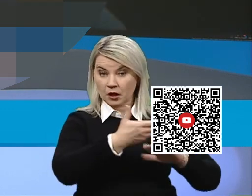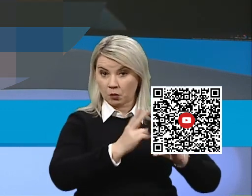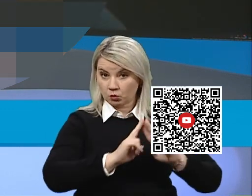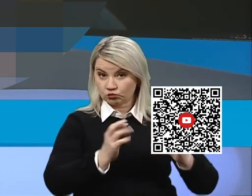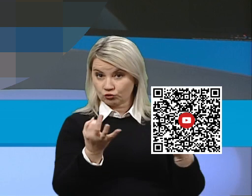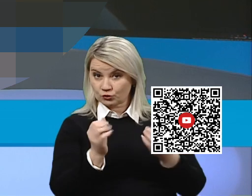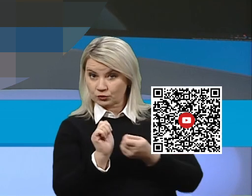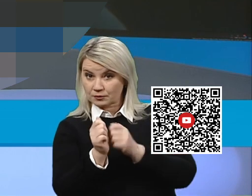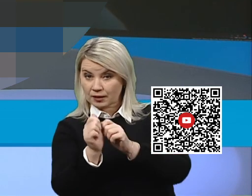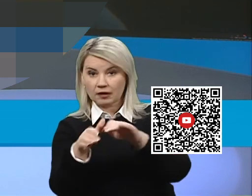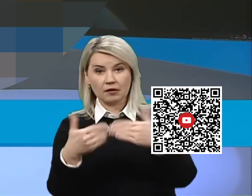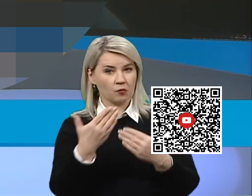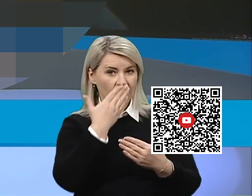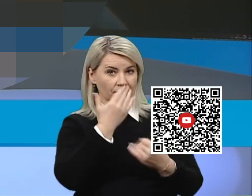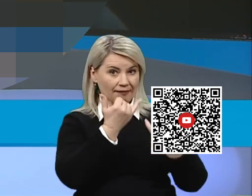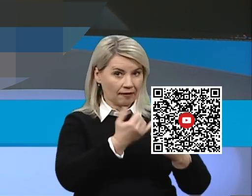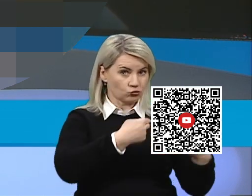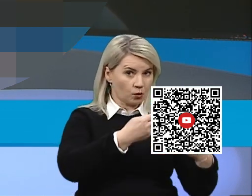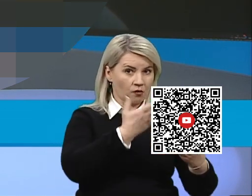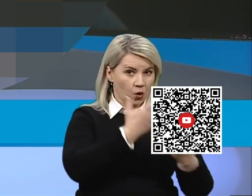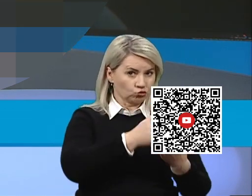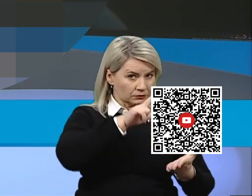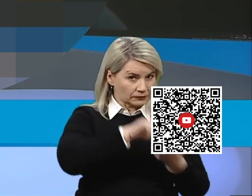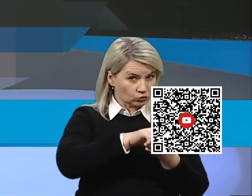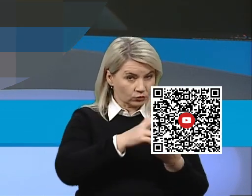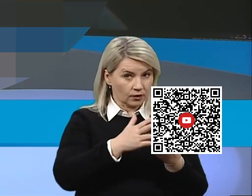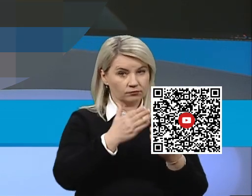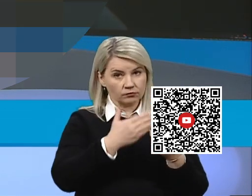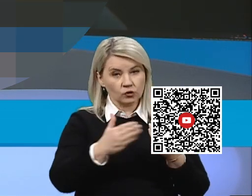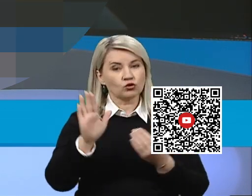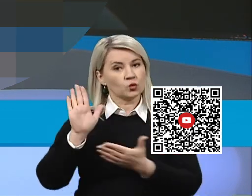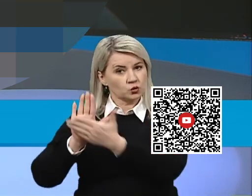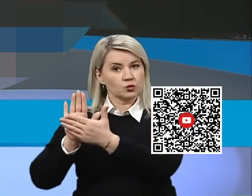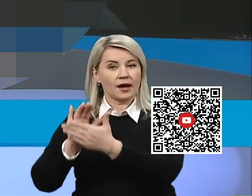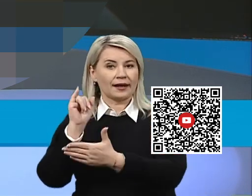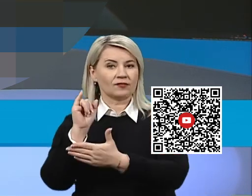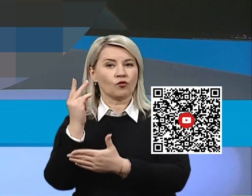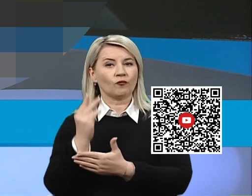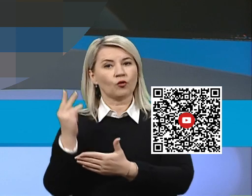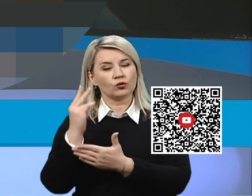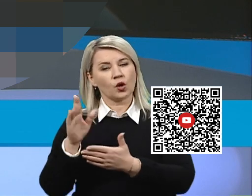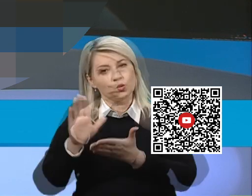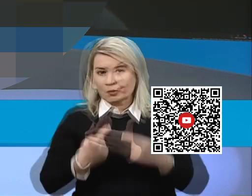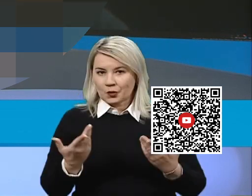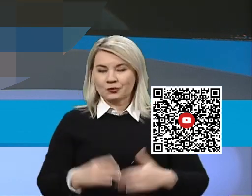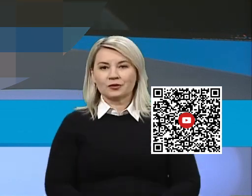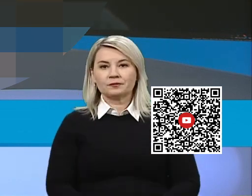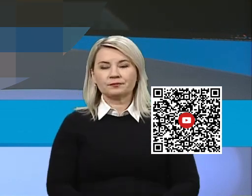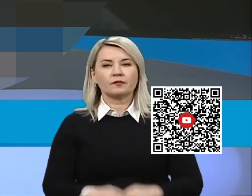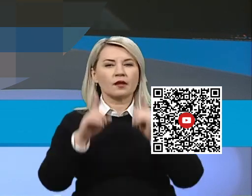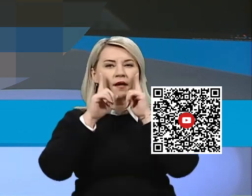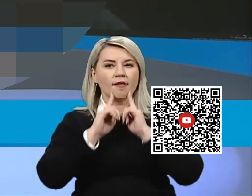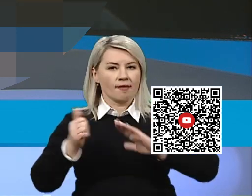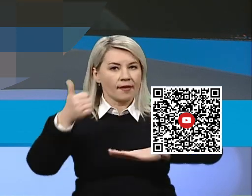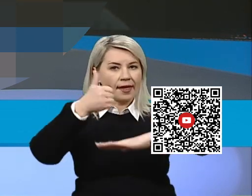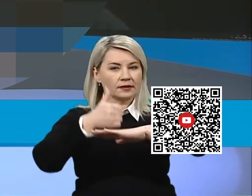po dnešním jednání zastupitelů krajského klubu ANO, že Ivo Vondrák bude i dál v čele Moravskoslezského kraje? Drák taky řekl, že